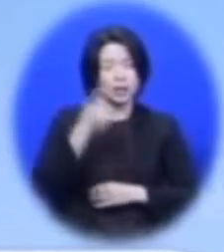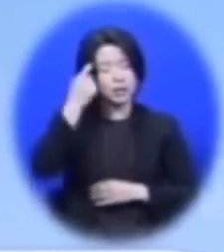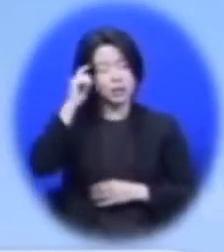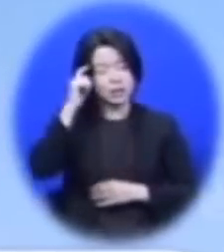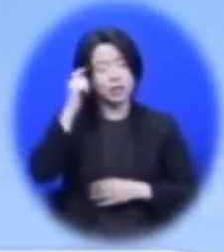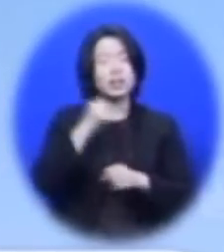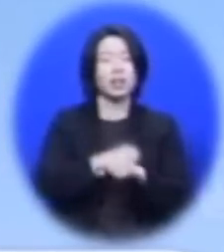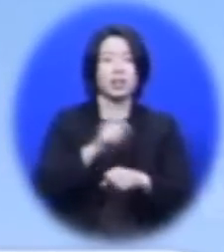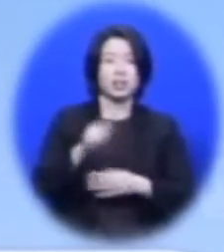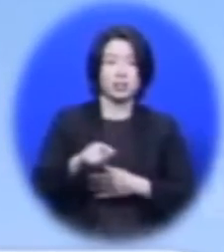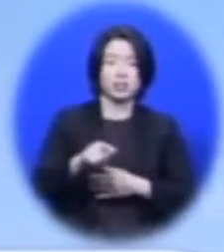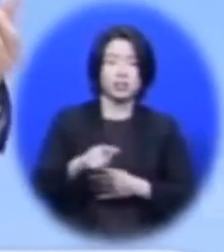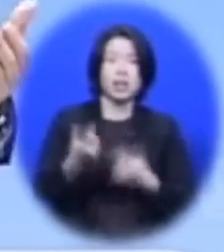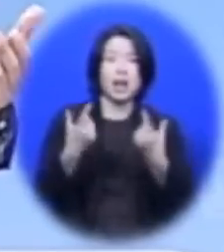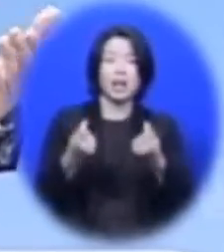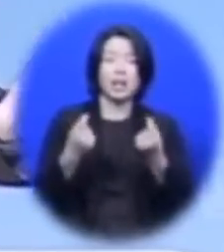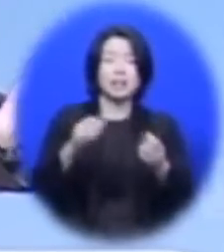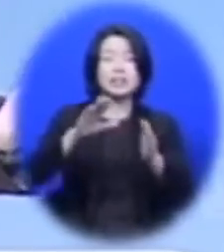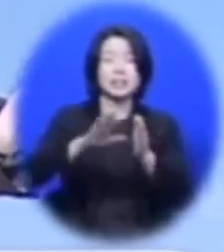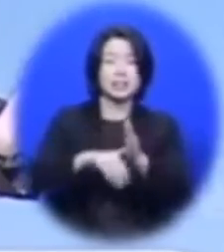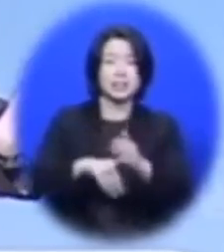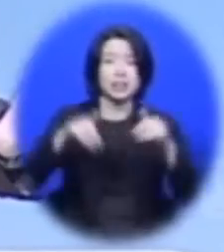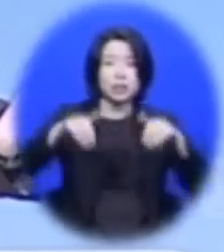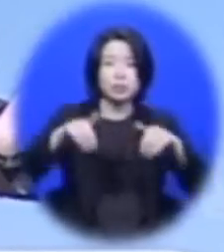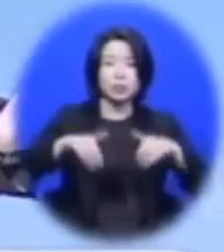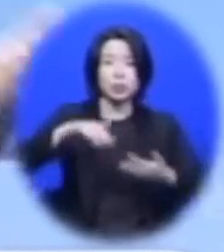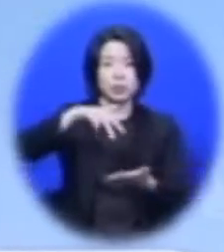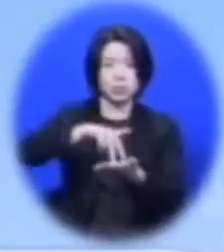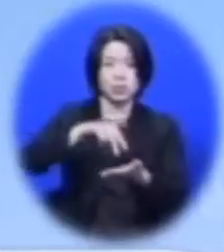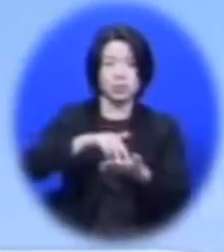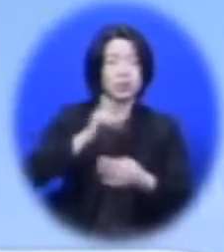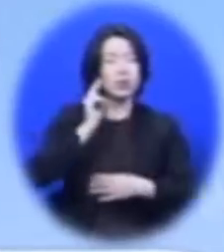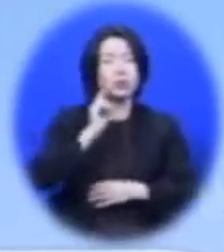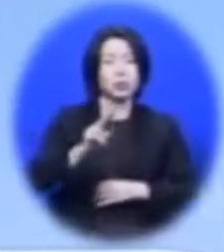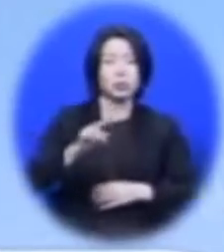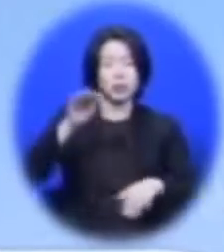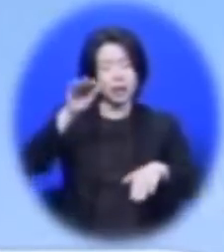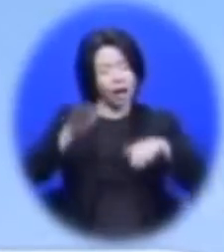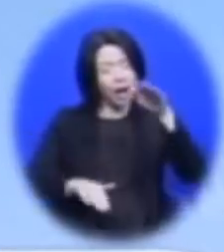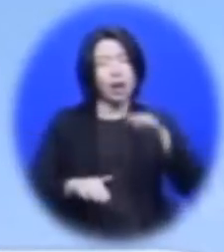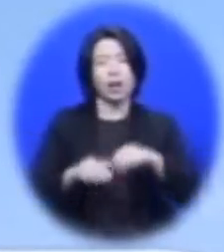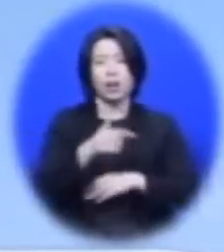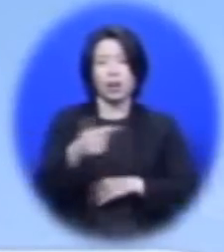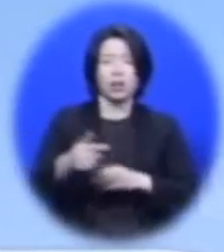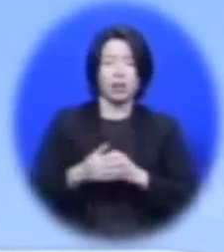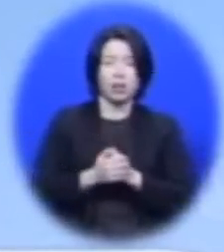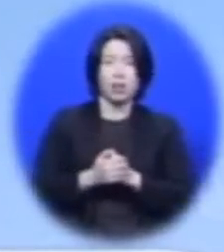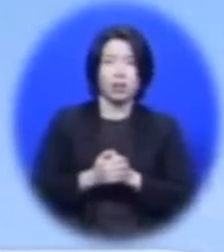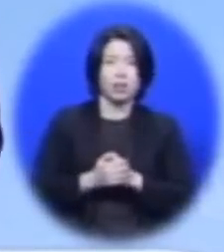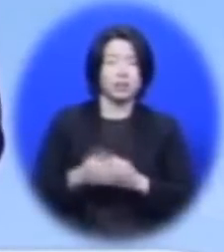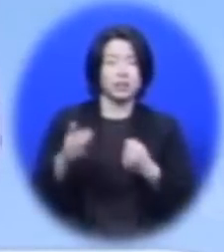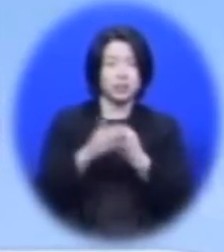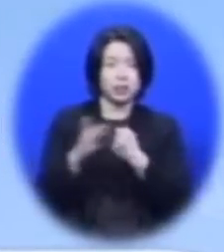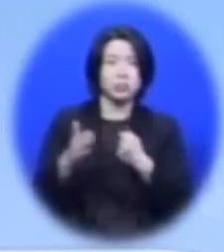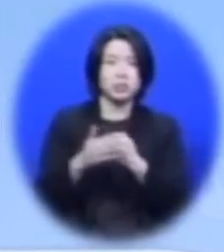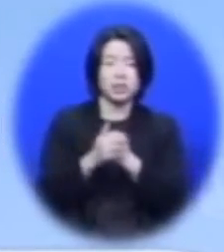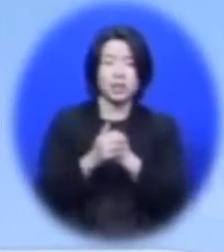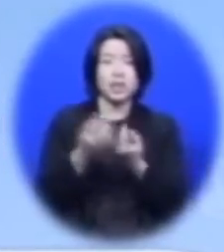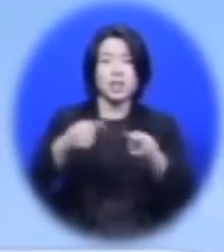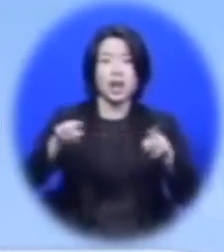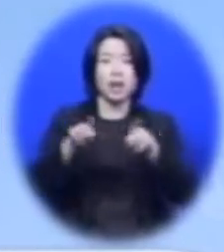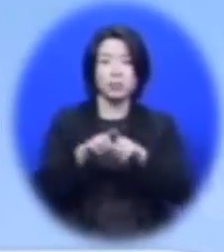생각한 건 이건 같은 시대의 종으로서 이건 너무나 차이가 나는 거잖아요. 그래서